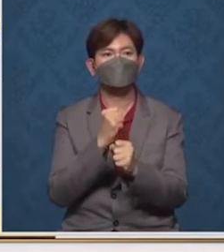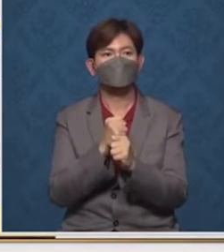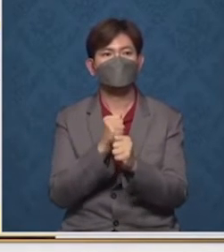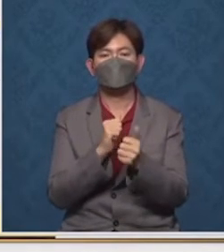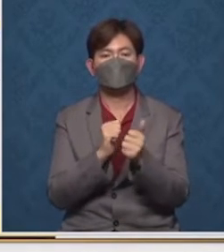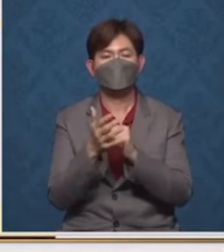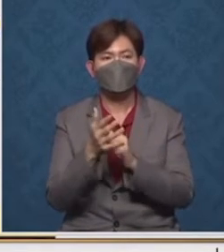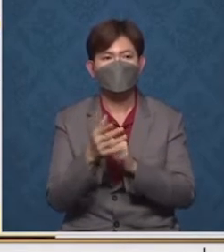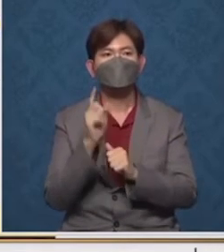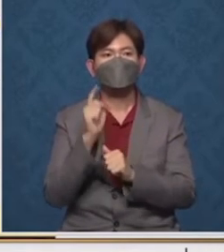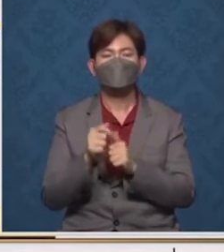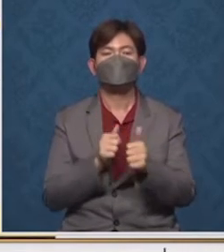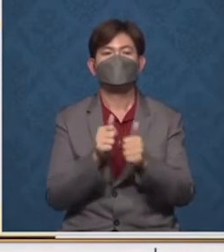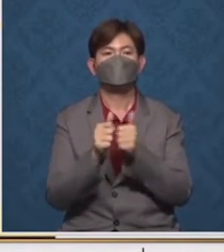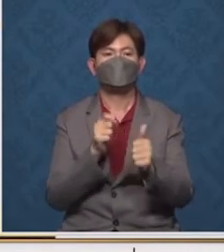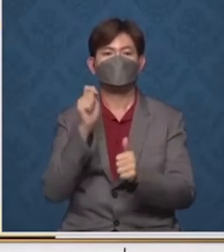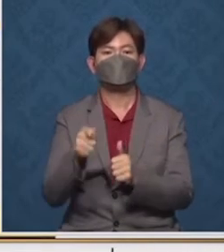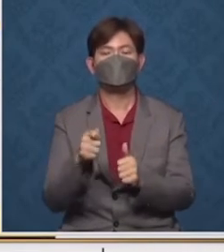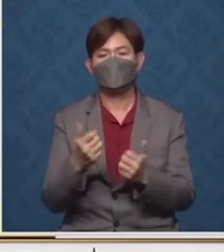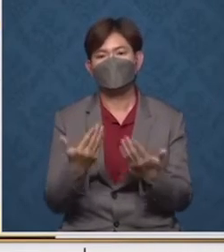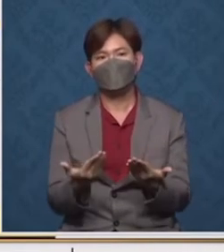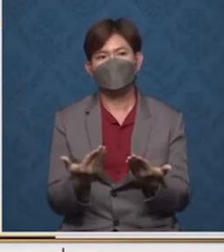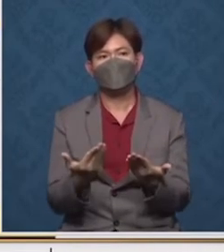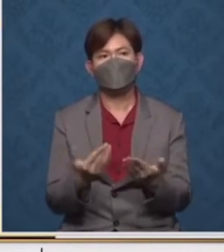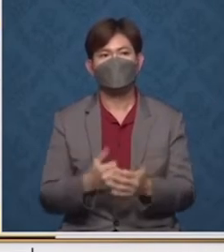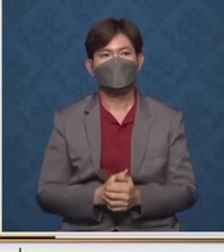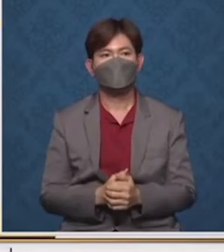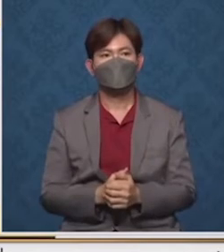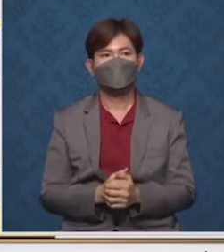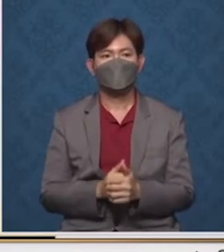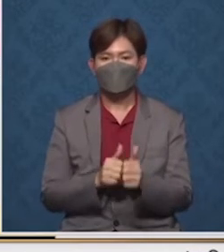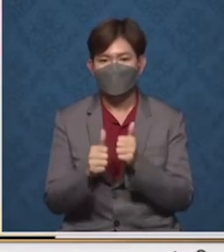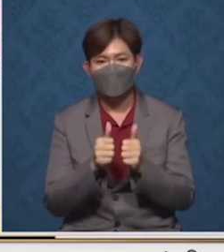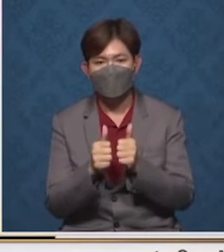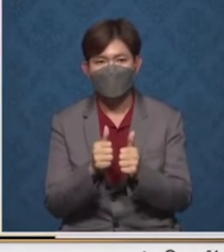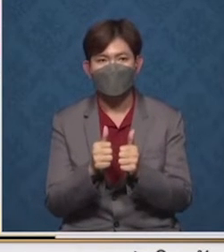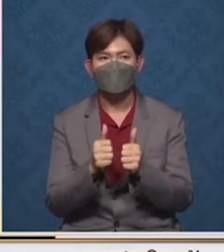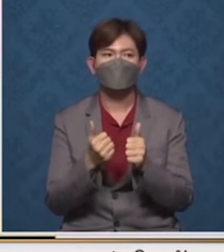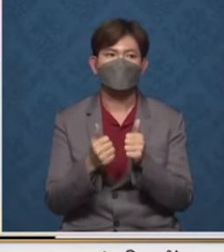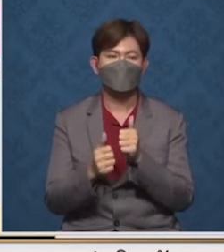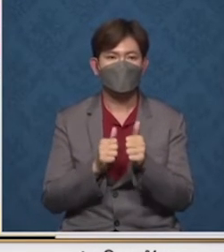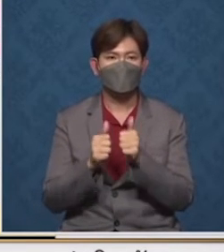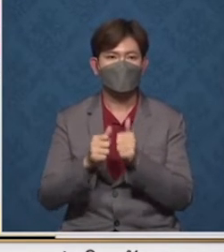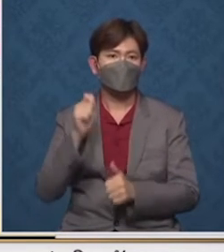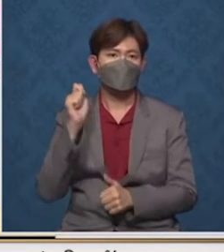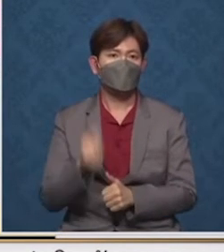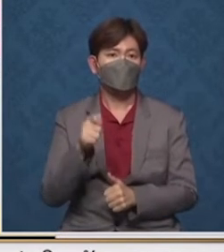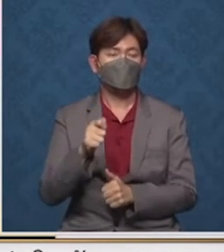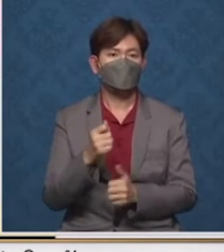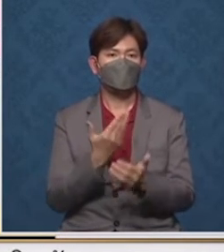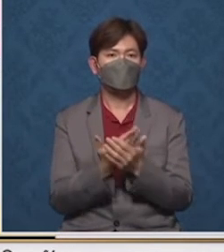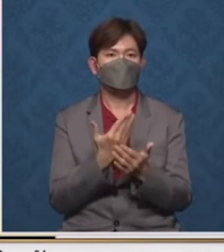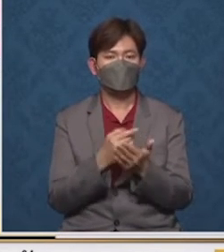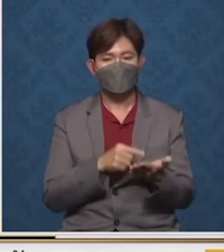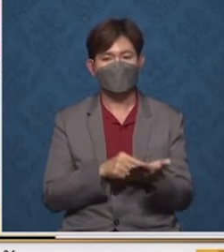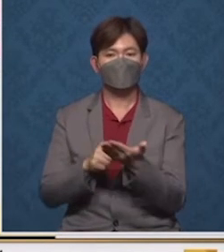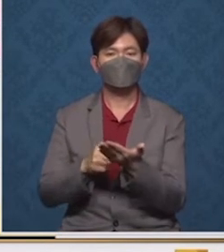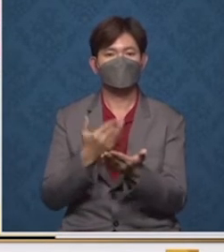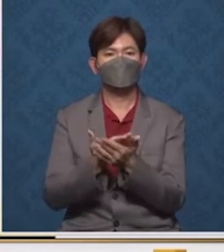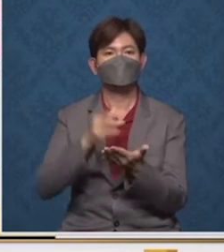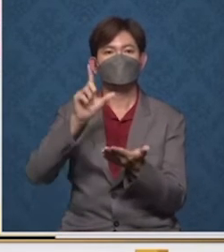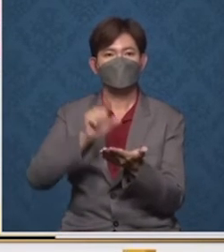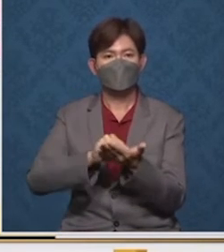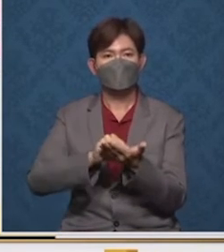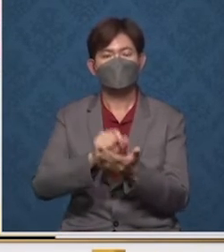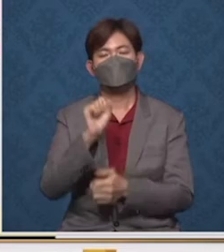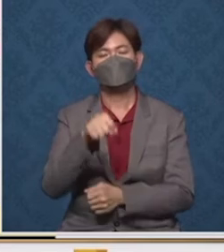แข่งขันแข่งขันก็เสร็จครับประการขอมั้ยฮะก็ถูกประมูลโดยบริษัทที่เสนอราคาต่ำกว่าแน่นอนครับ